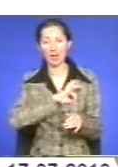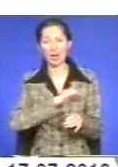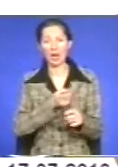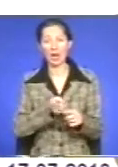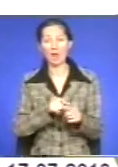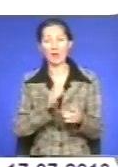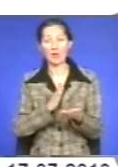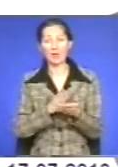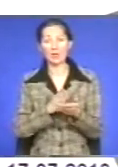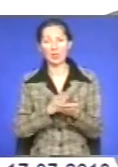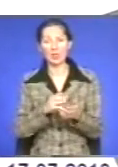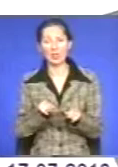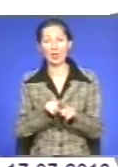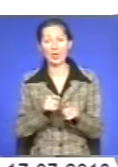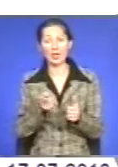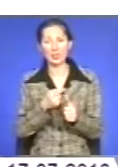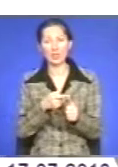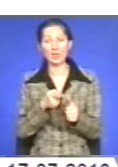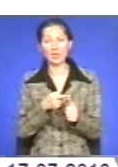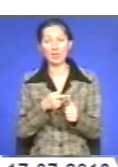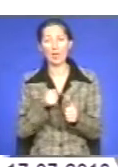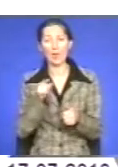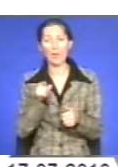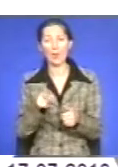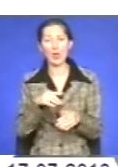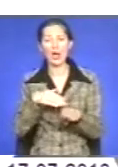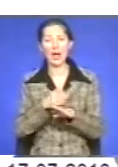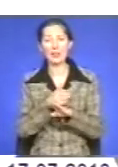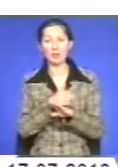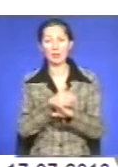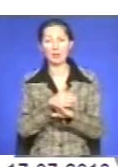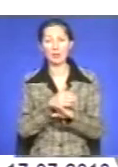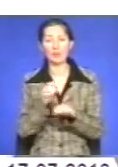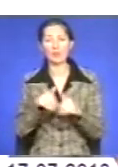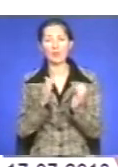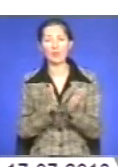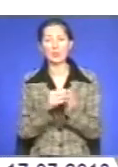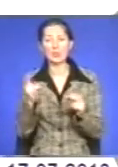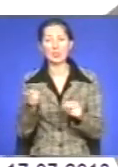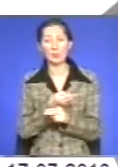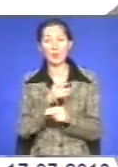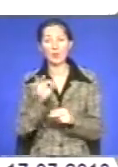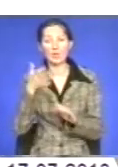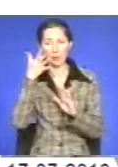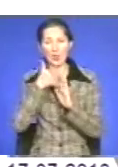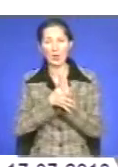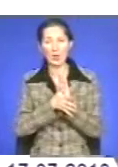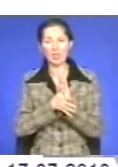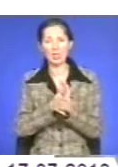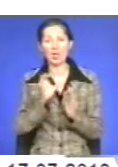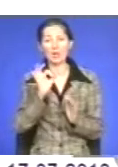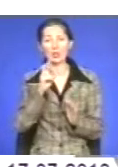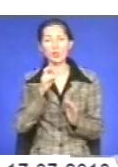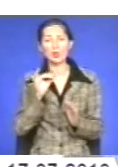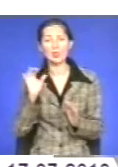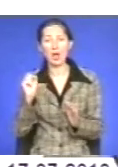має таке названня хліб, він був якісний. І взагалі збавитися від розуміння